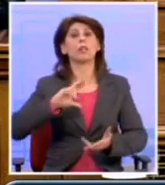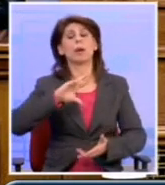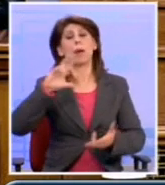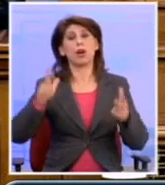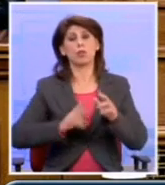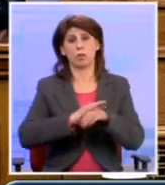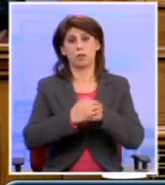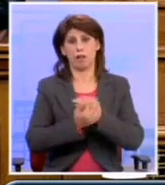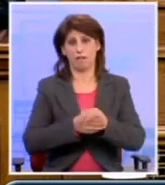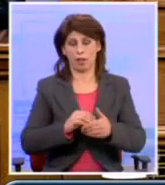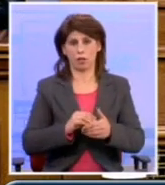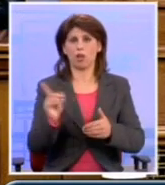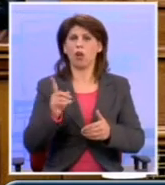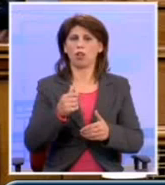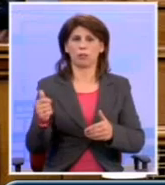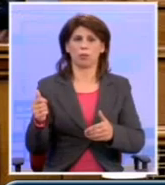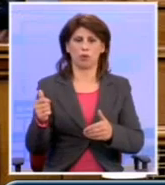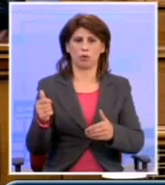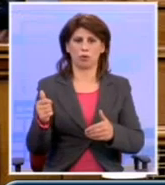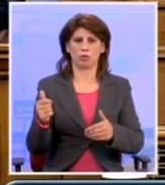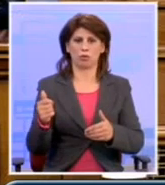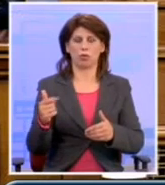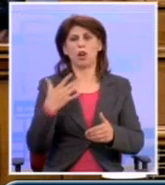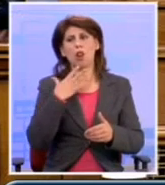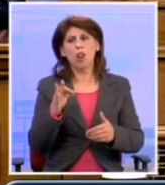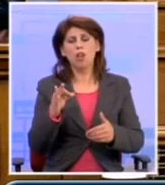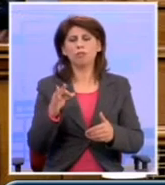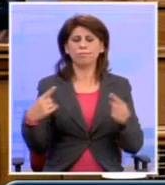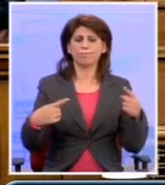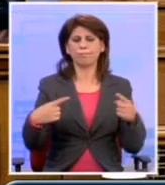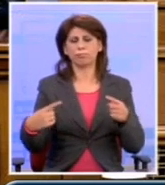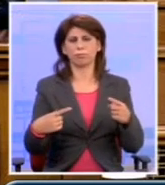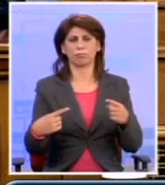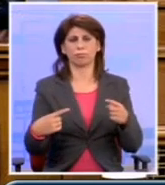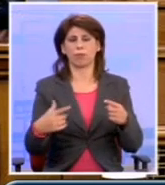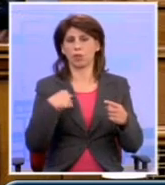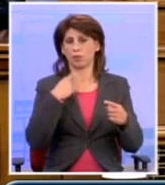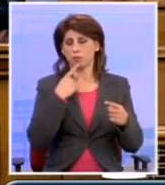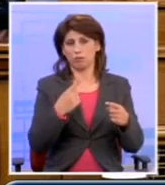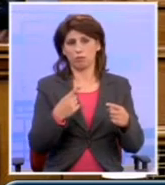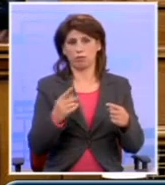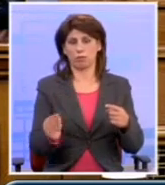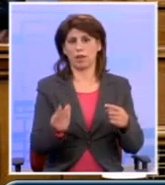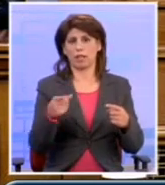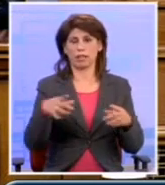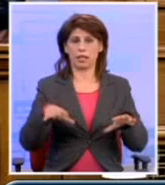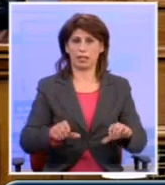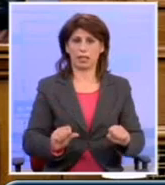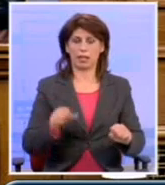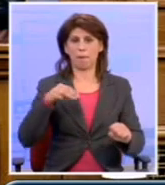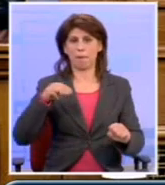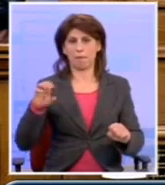ενδιαφέροντος, όχι μόνο λόγω μιας διένεξης που όπως εμφανίζεται στα κυρίαρχα